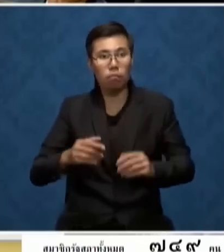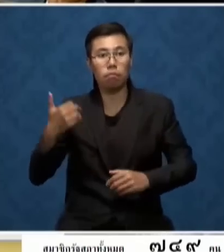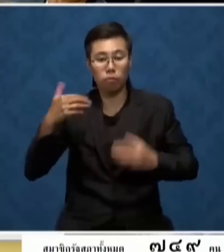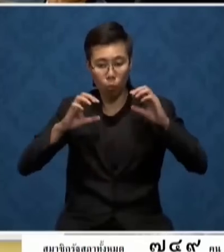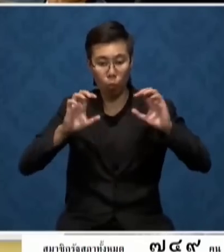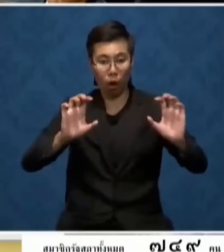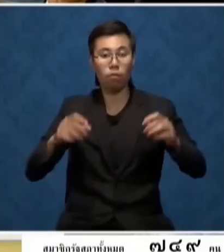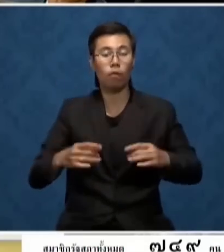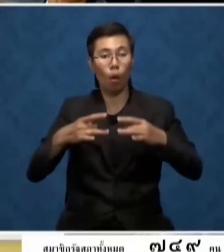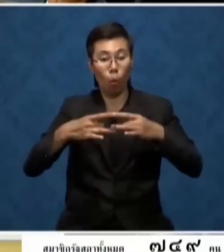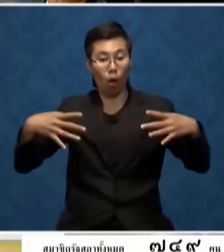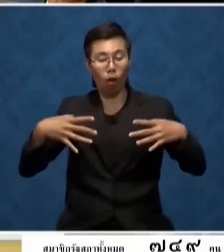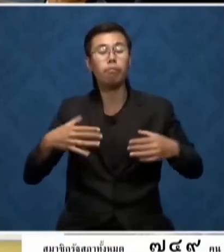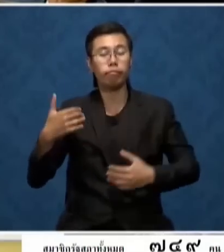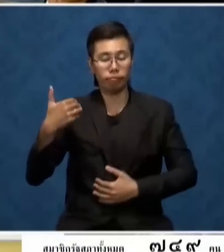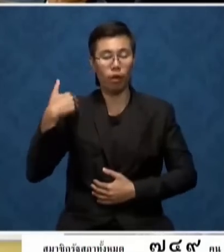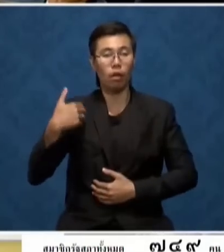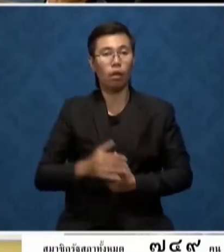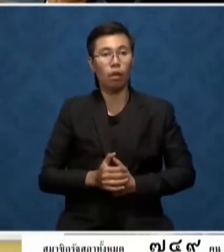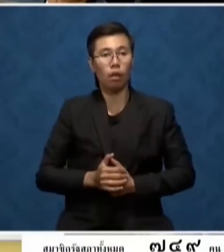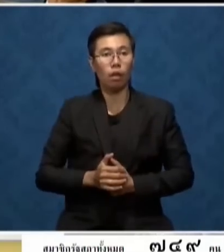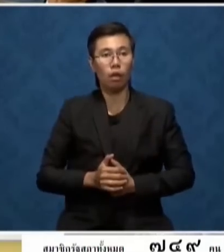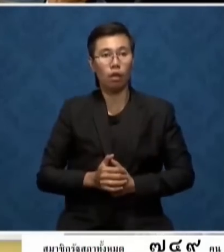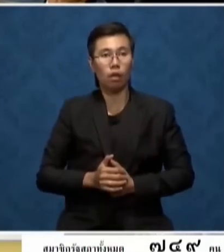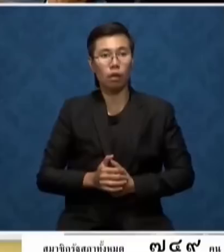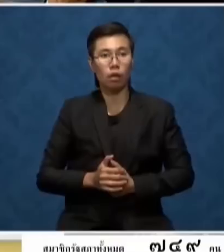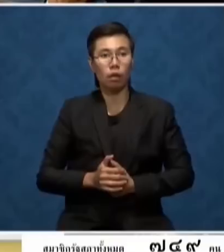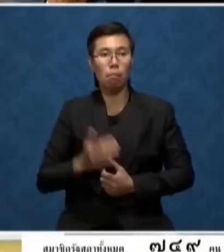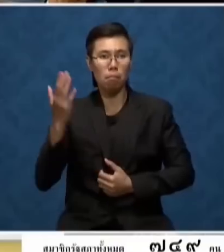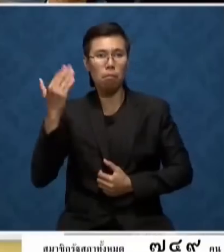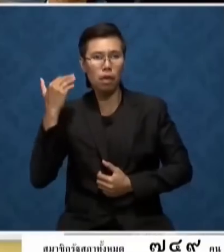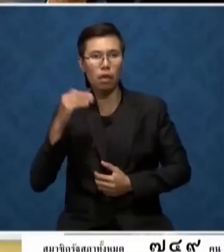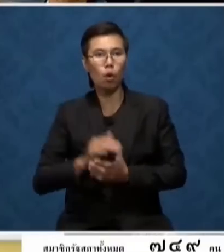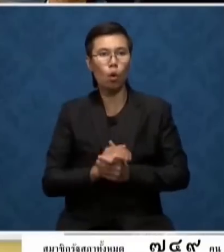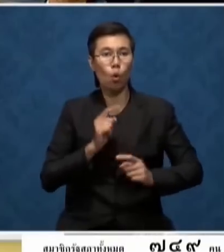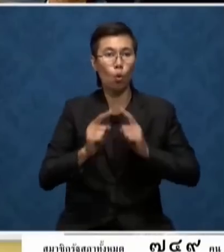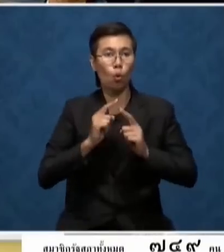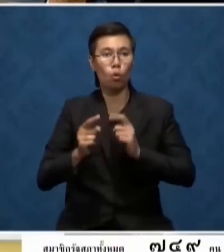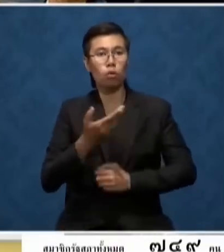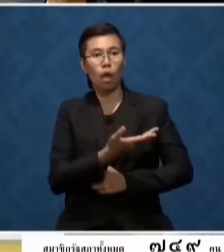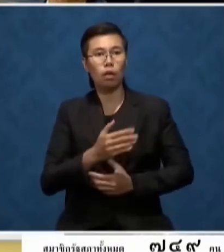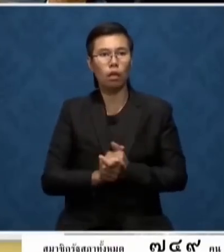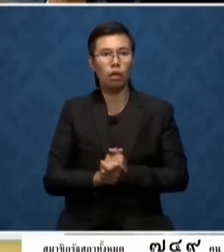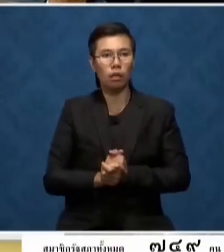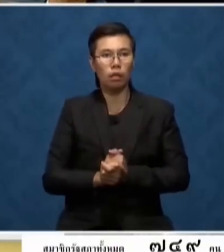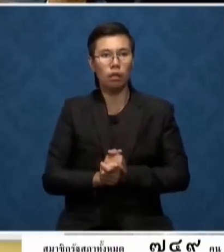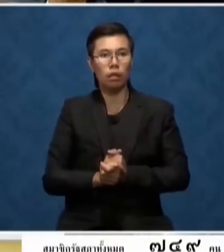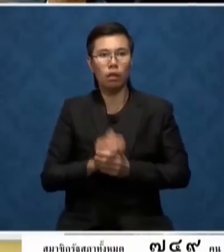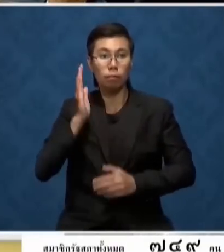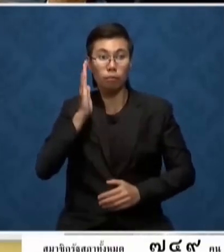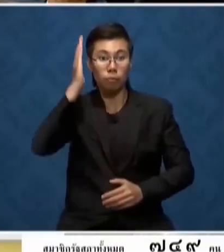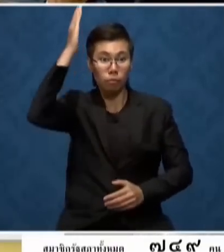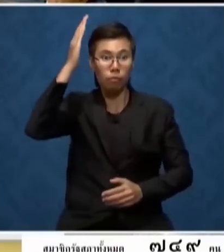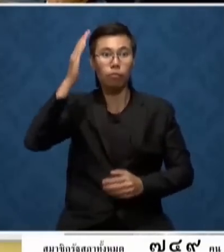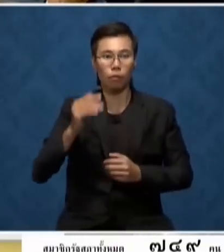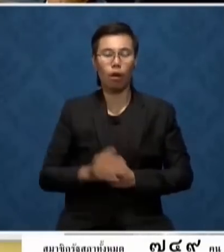เว็บรัฐบาลวิชัยคานหรือวิทวุฒินะครับซึ่งเมื่อวานนี้นะครับผมเมื่อสักครู่นี้ผมได้คุยกับท่านเอกลักษณ์พร้อมพันธ์นะครับเลขาธิการพรรครวม